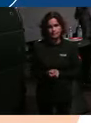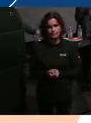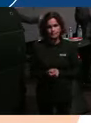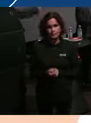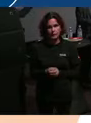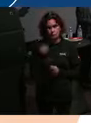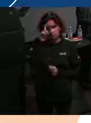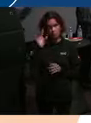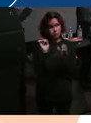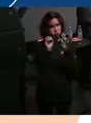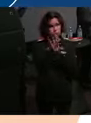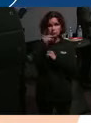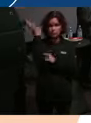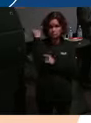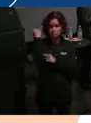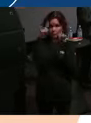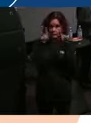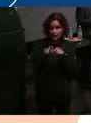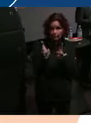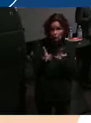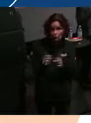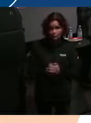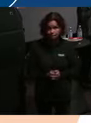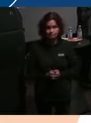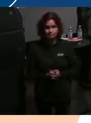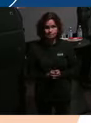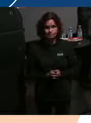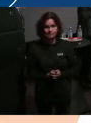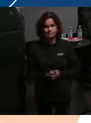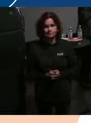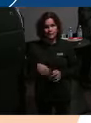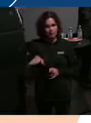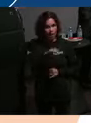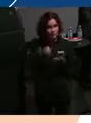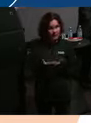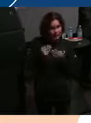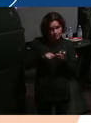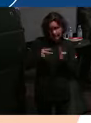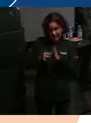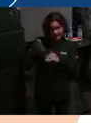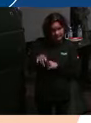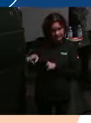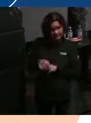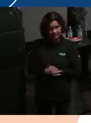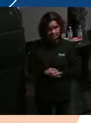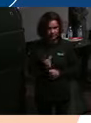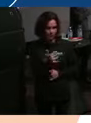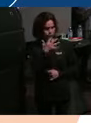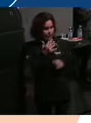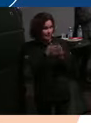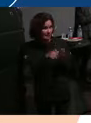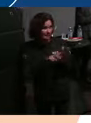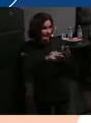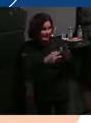Hvordan å få opp på... Kan vi få lysarkene opp på skjermen også, kjære? På skjermen. Alle som hjelper oss med det tekniske. Jeg begynner å snakke mens de holder på med det tekniske.